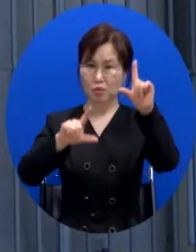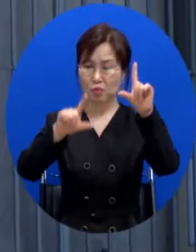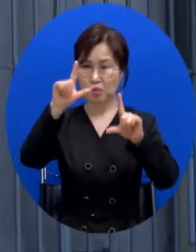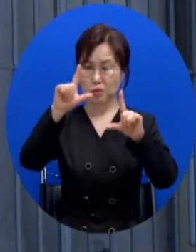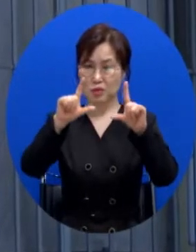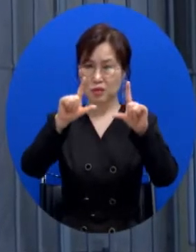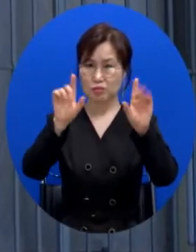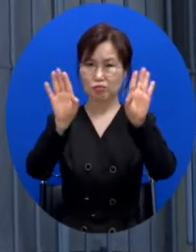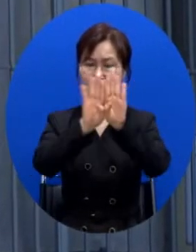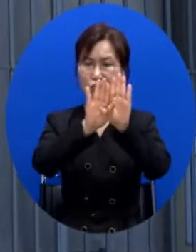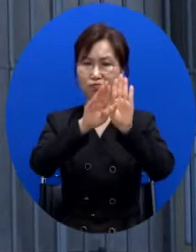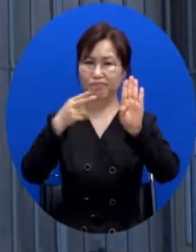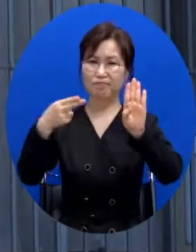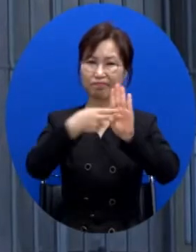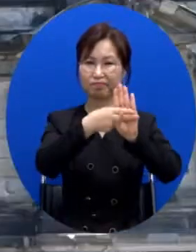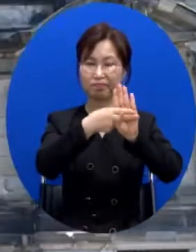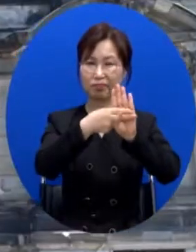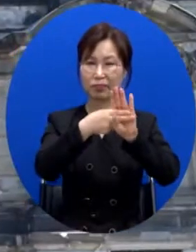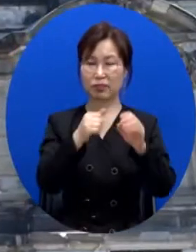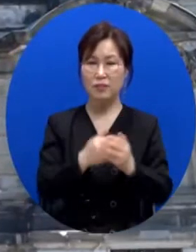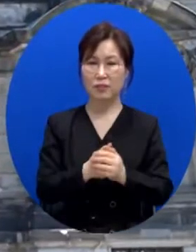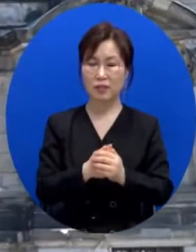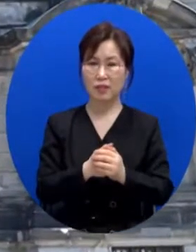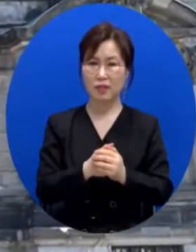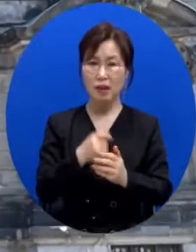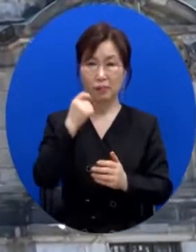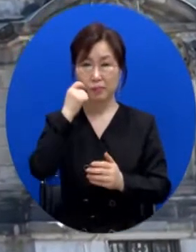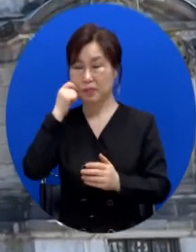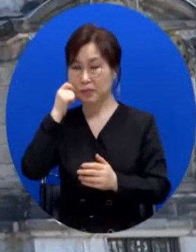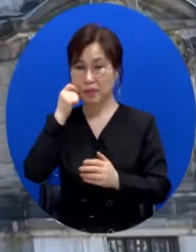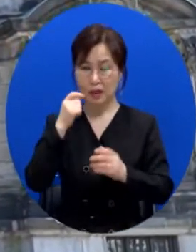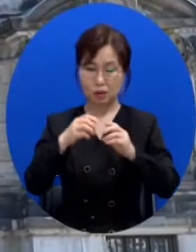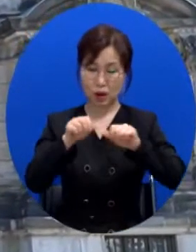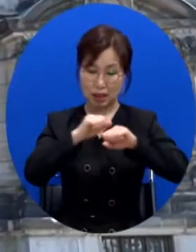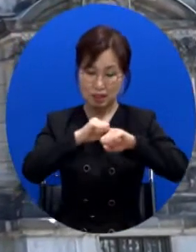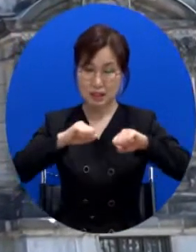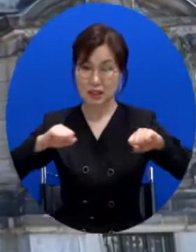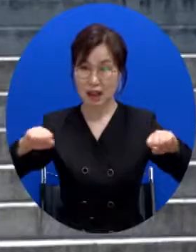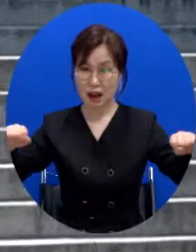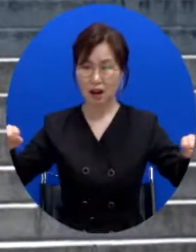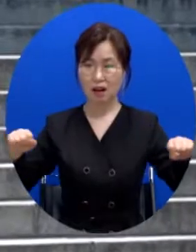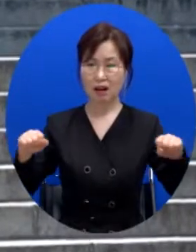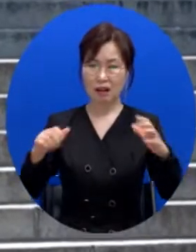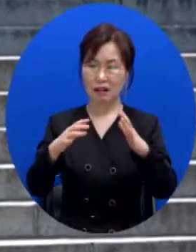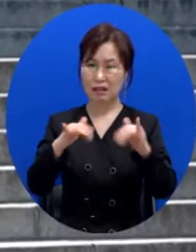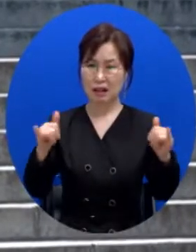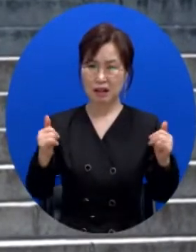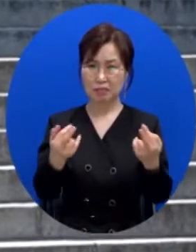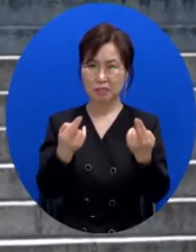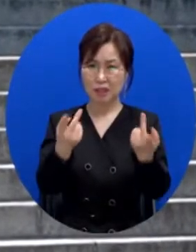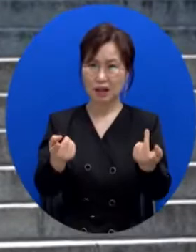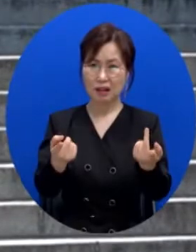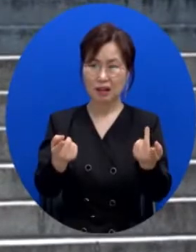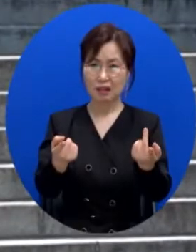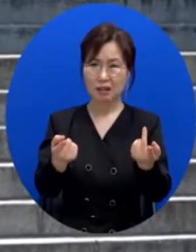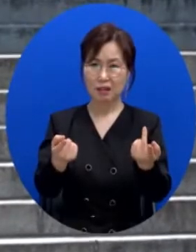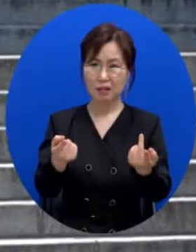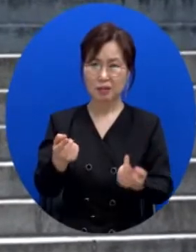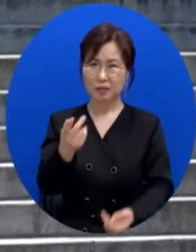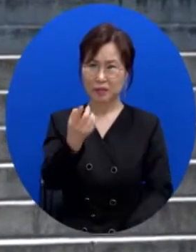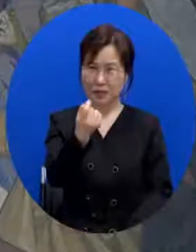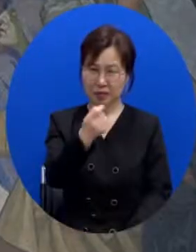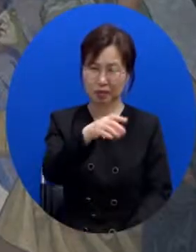닫혀 있습니다. 베를린의 인기 관광지이기도 한 교회 앞 광장엔 산책 나온 주민들의 모습만 간간이 보일